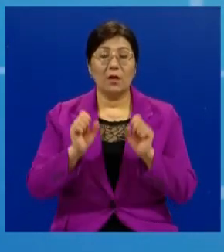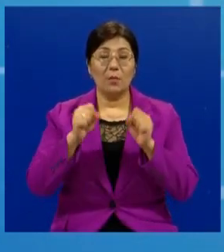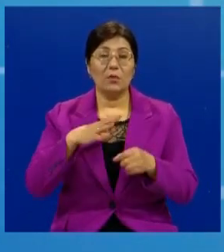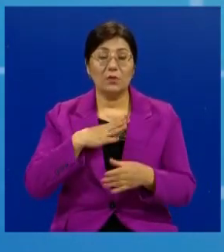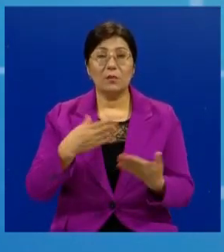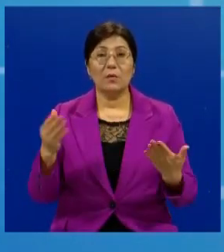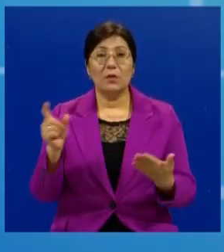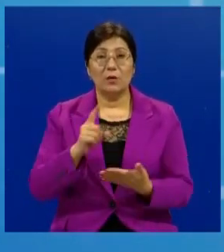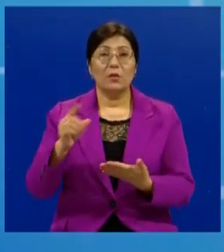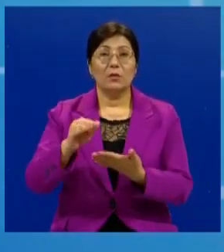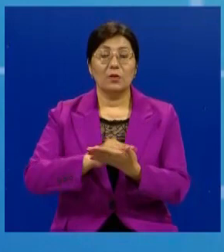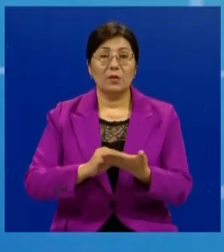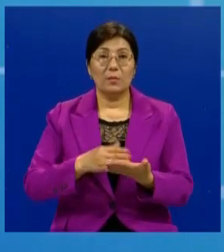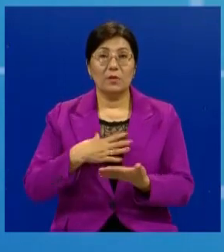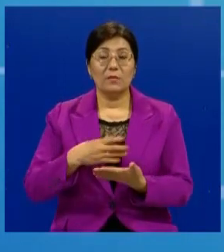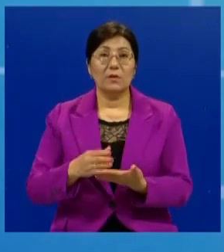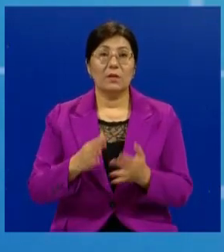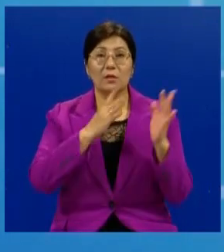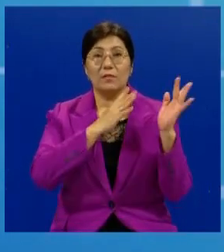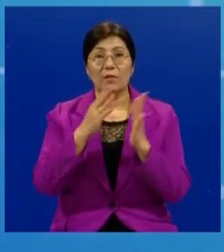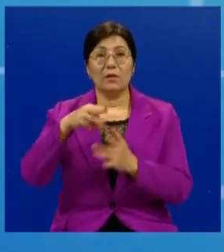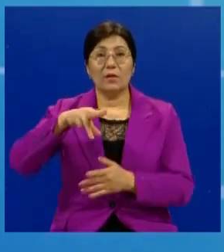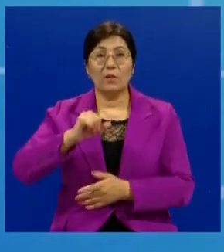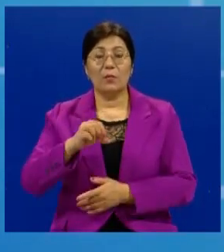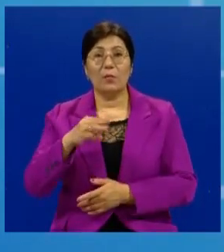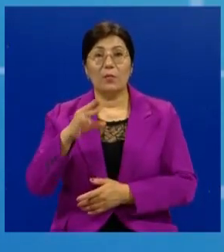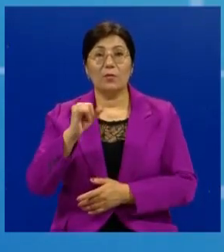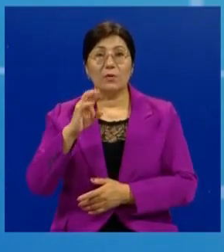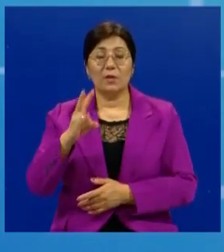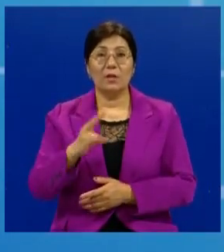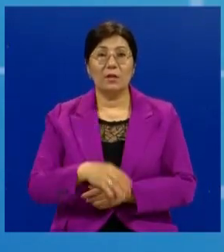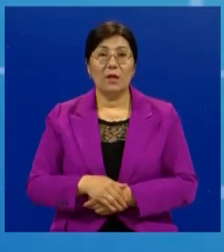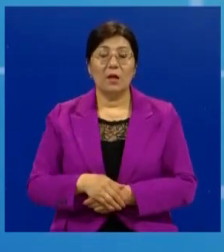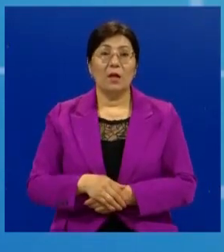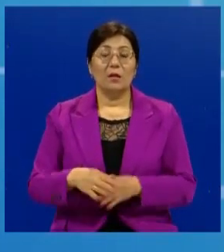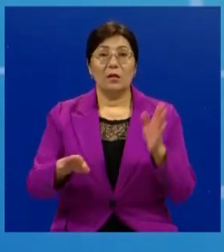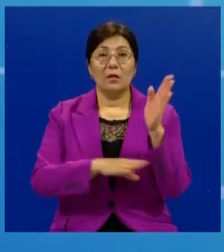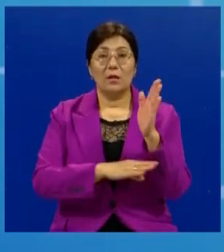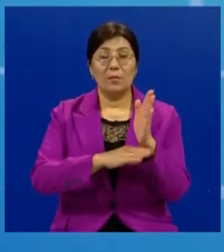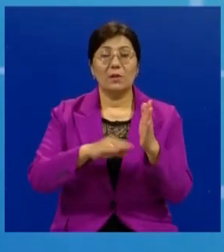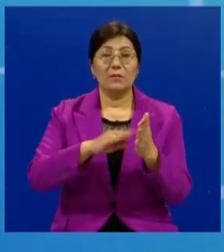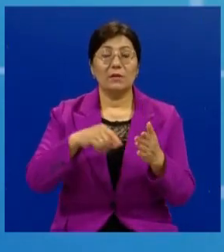что-то написано. Вот, например, в парке Пушкина на деревьях кто-то вывесил табличку